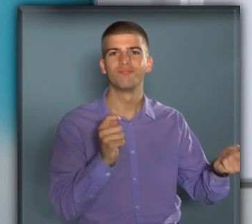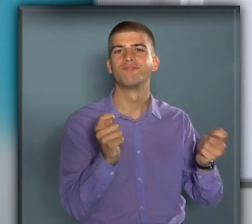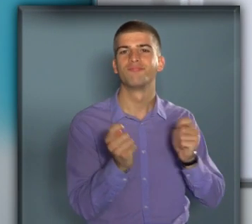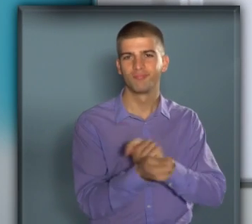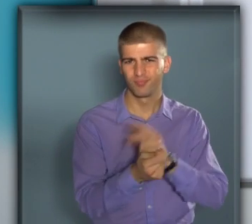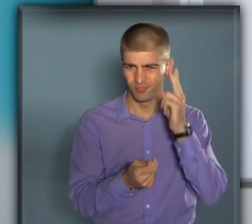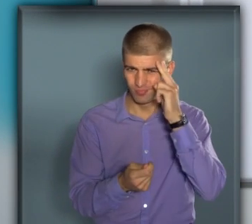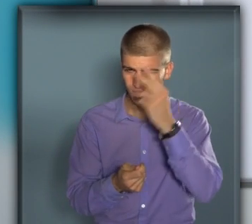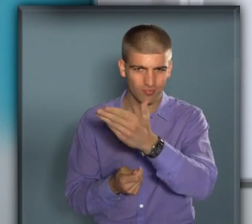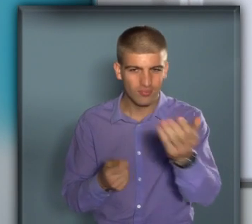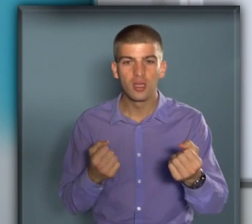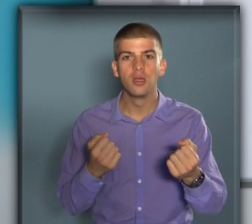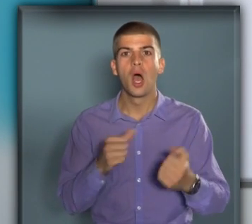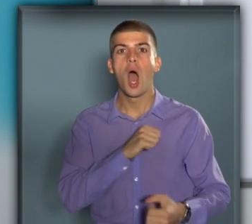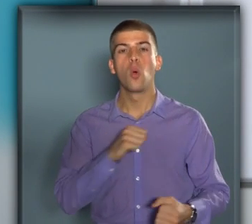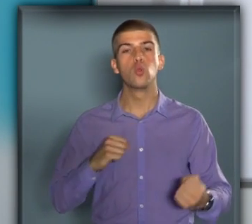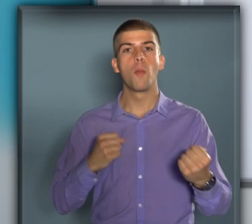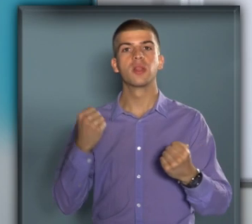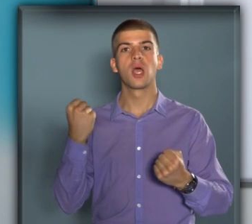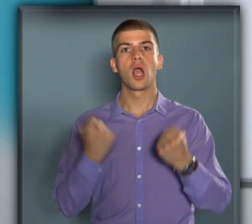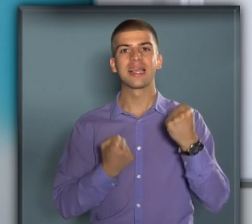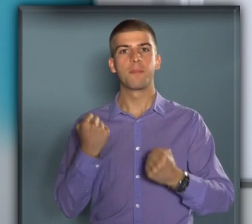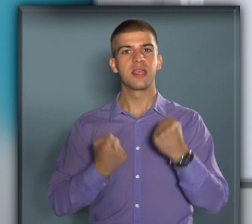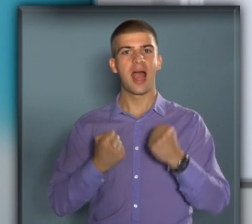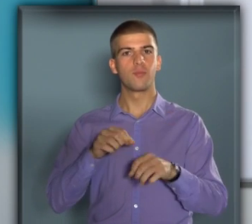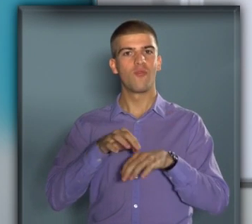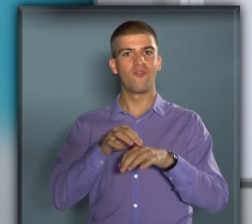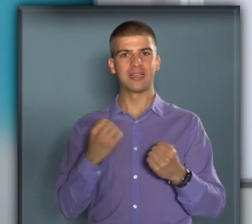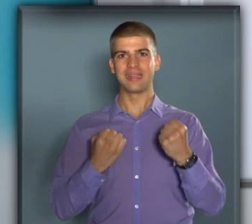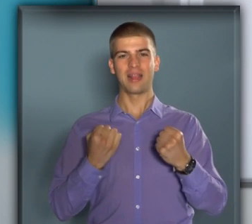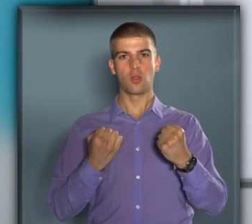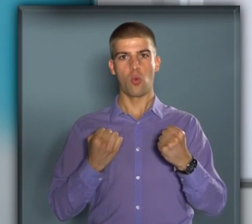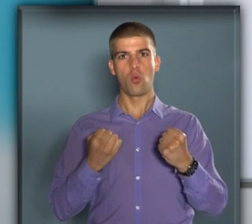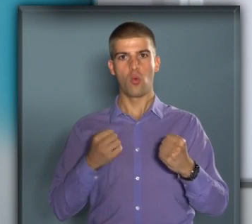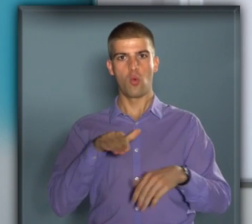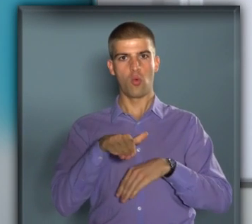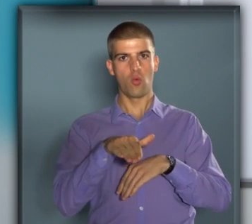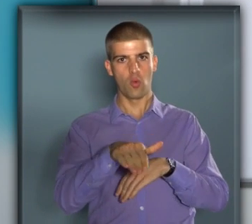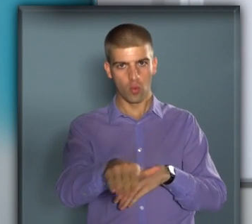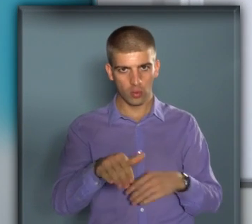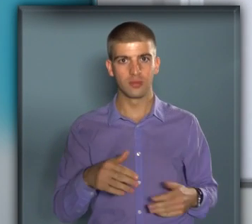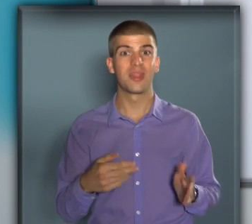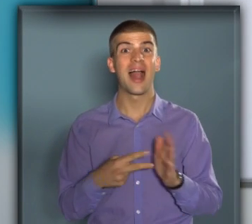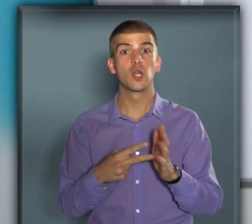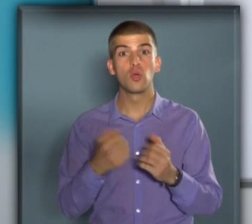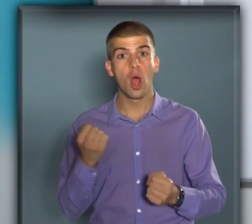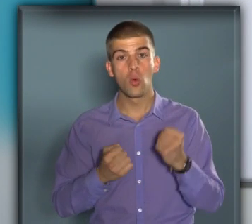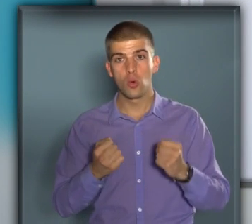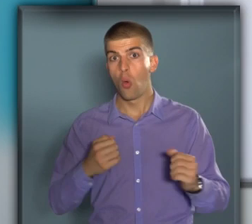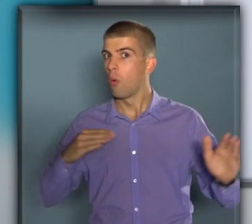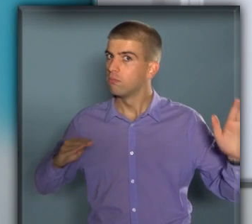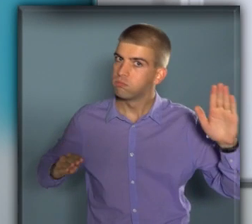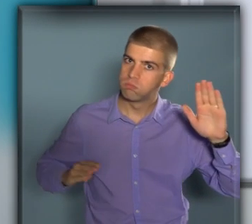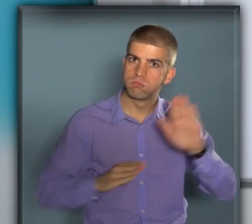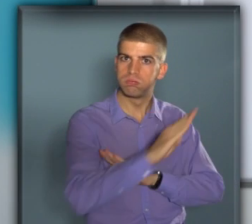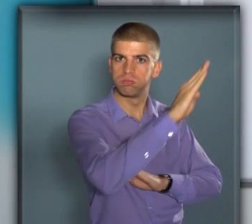önök előtt is ismert, az automata gépjármű vezetői rendszerek, illetve az elektromos gépjárművek térhódítása az hát